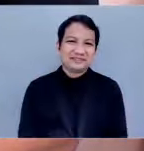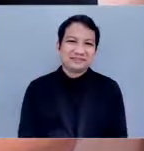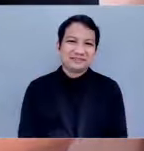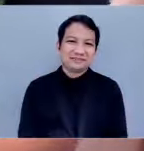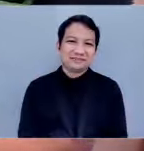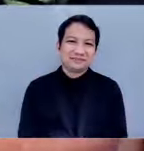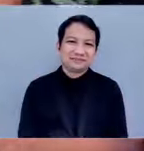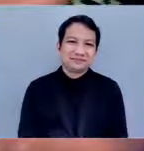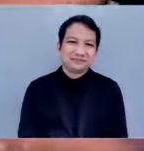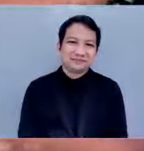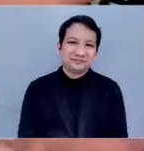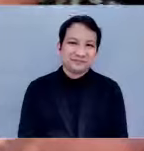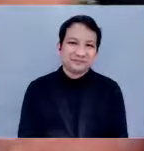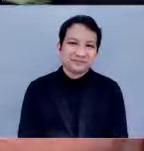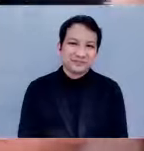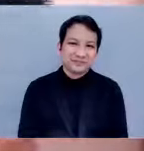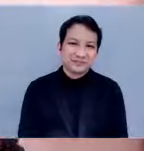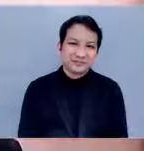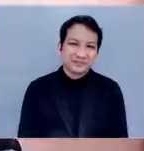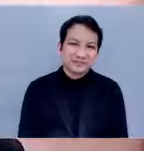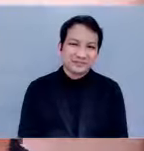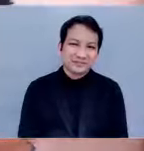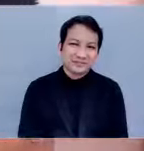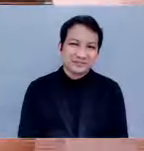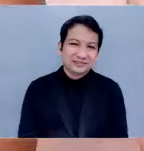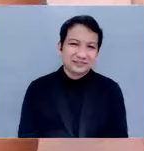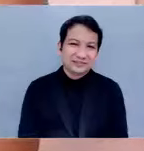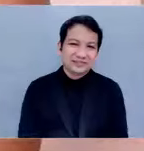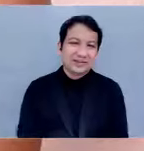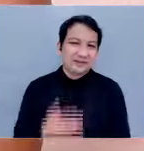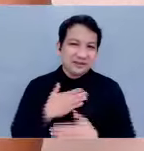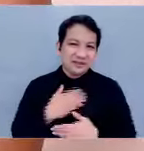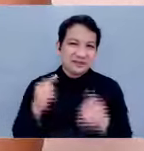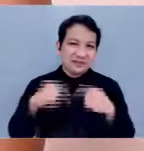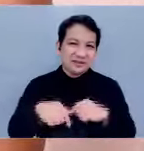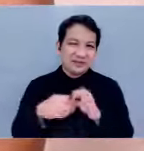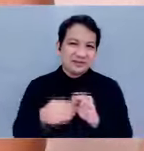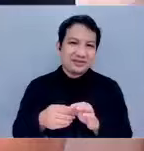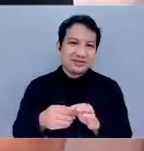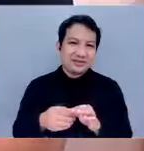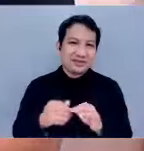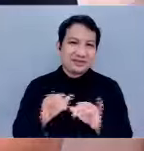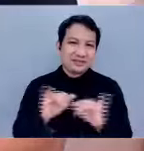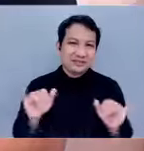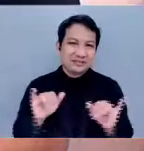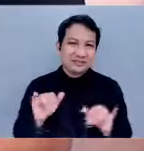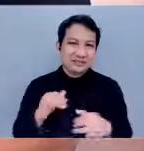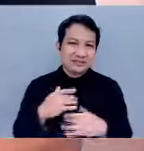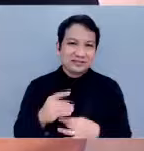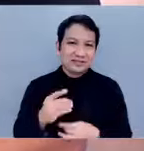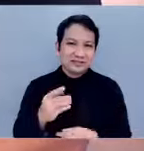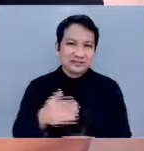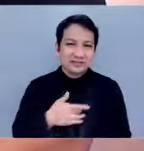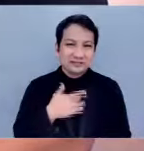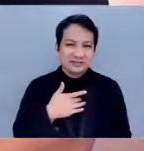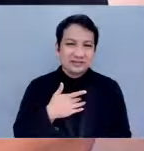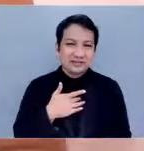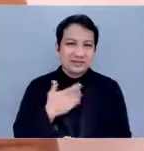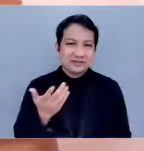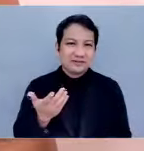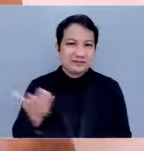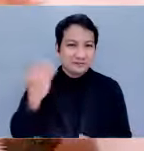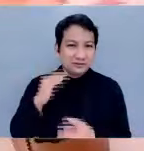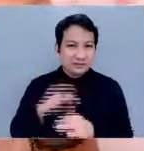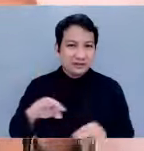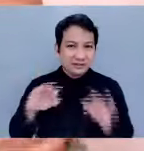Good morning! Ay nako, we're so happy na nandito kayo. Likewise! Diba? This is such a parang an important week